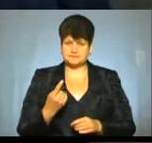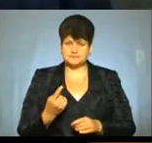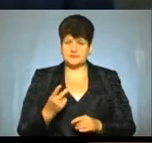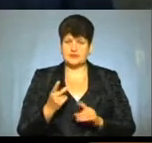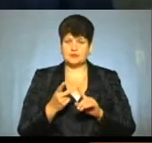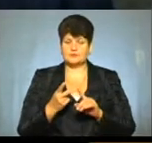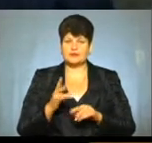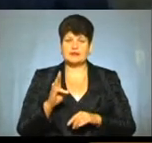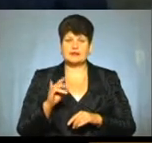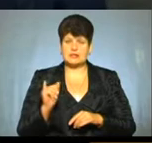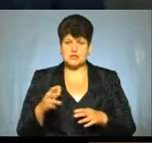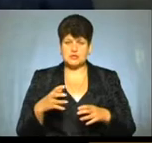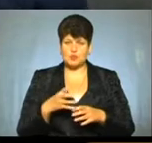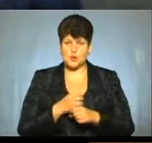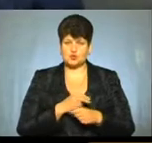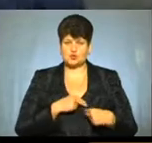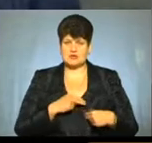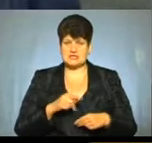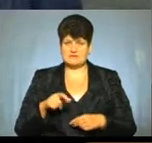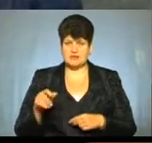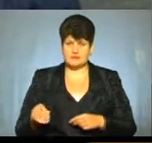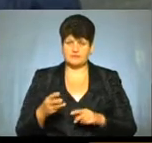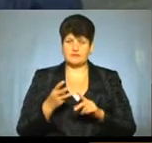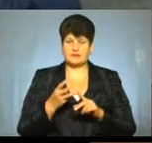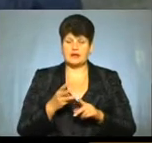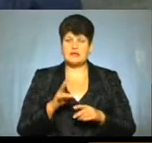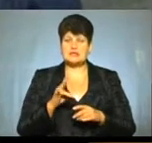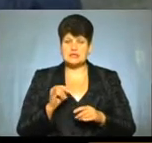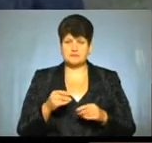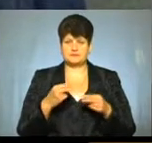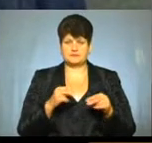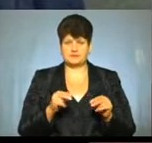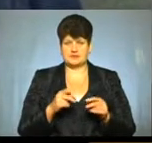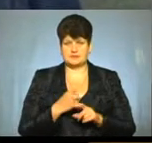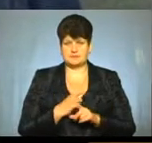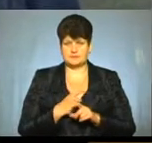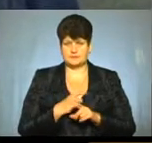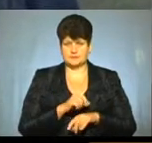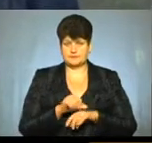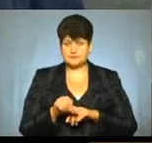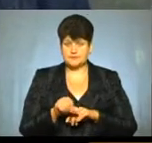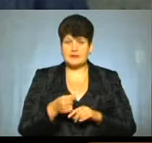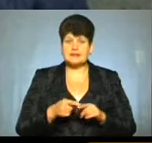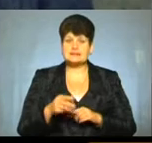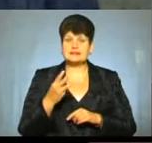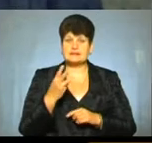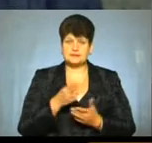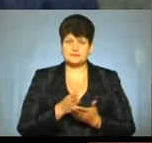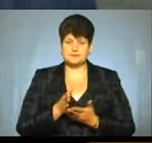раз, ні скороченню працівників і ні імпорту спирту. Це три меседжі.